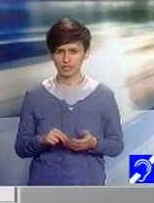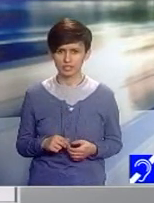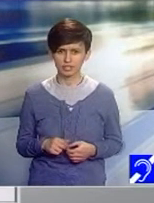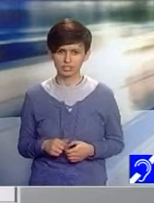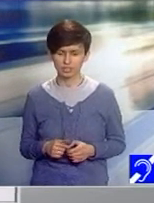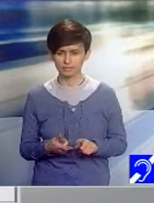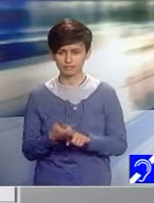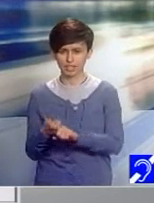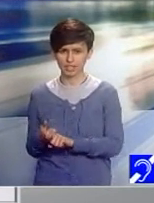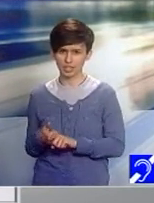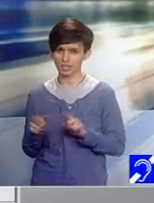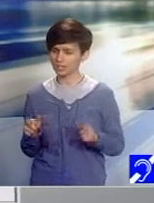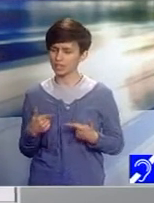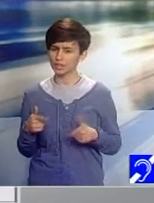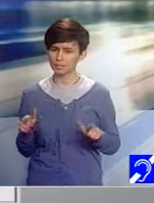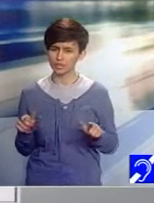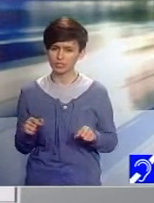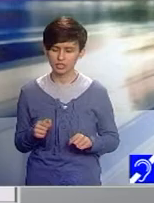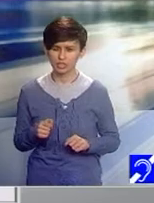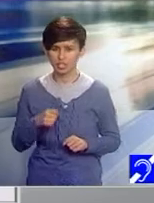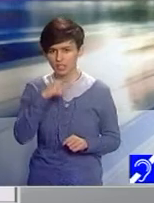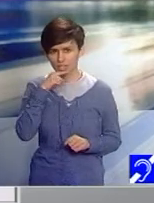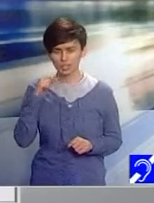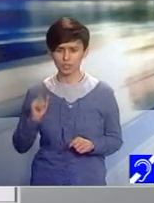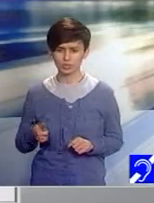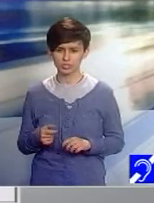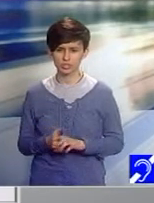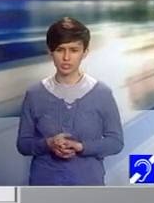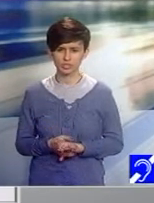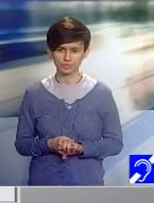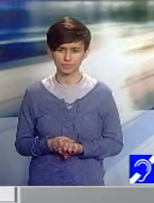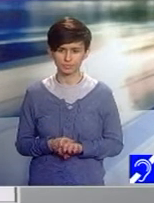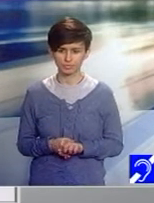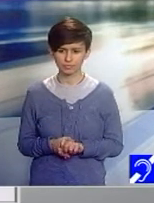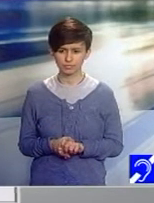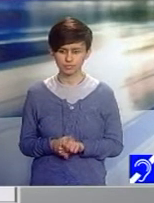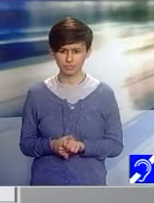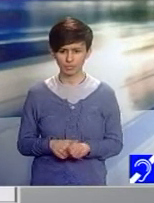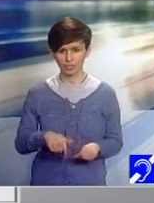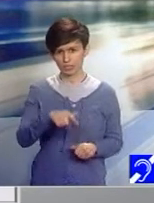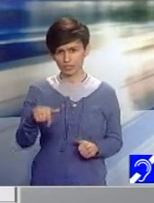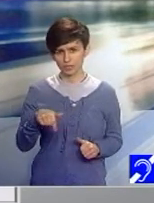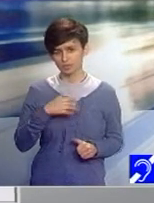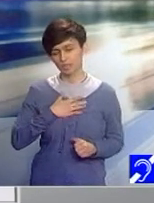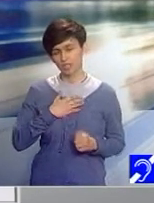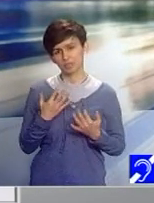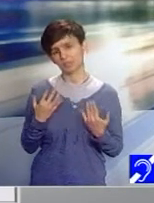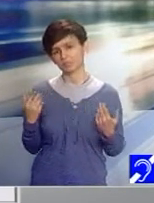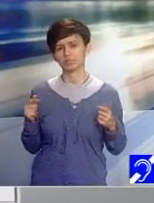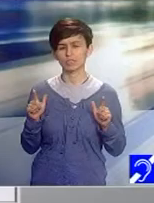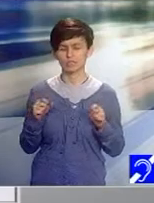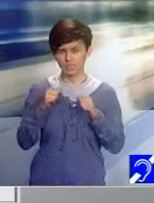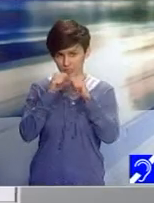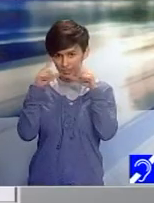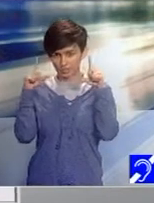ce privește melodiile rusești și ucrainene, desigur. Și o să avem și câteva surprize și,